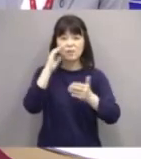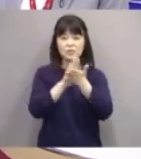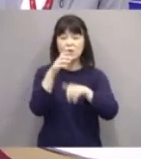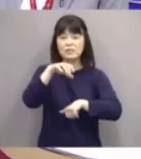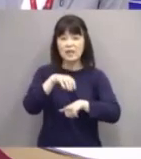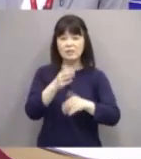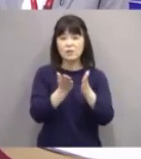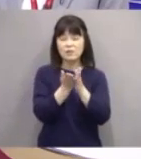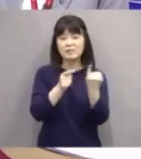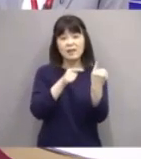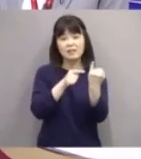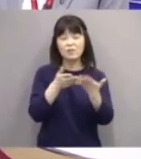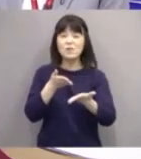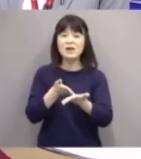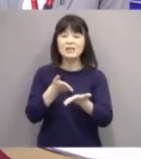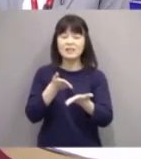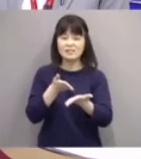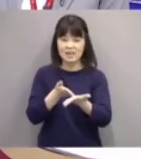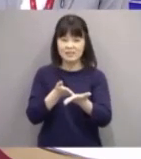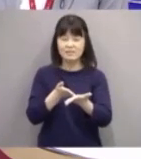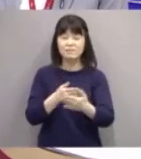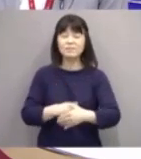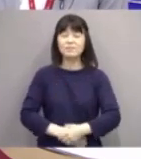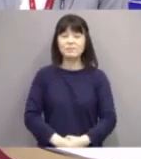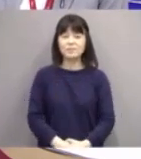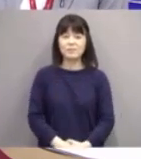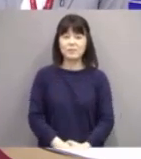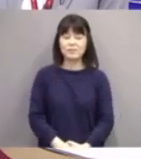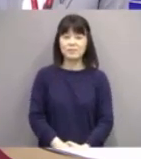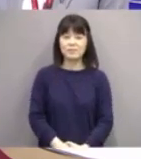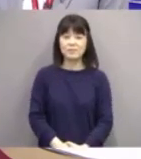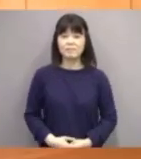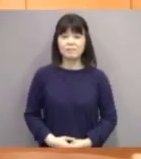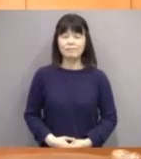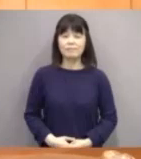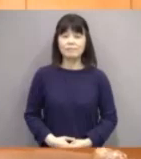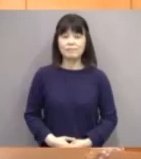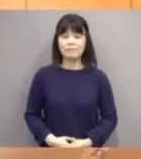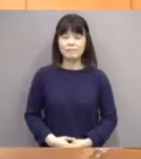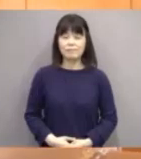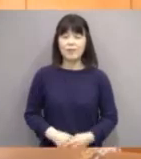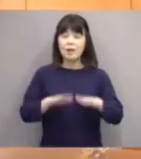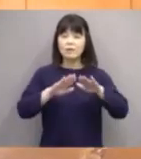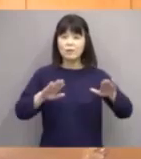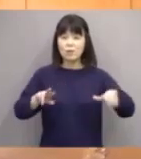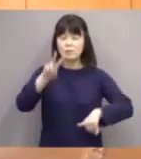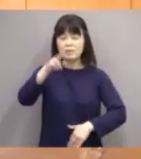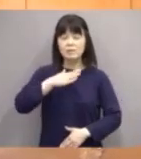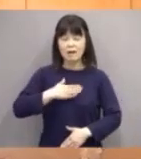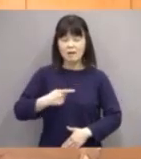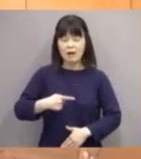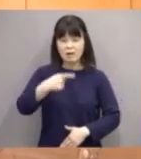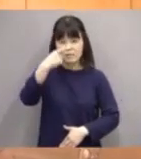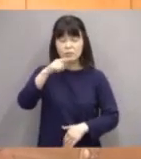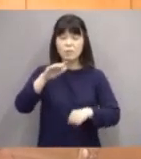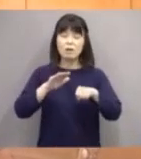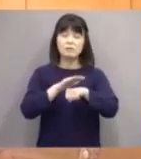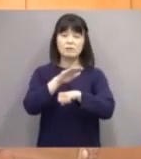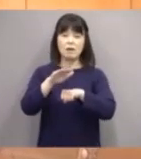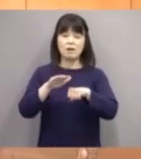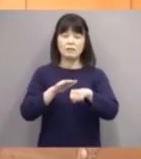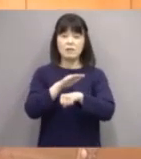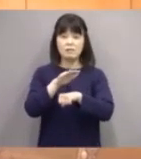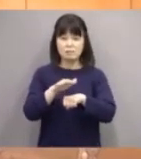園長にお話を伺いました。こちらをご覧ください。 やっぱり幼児理解が一番だと思うんです。